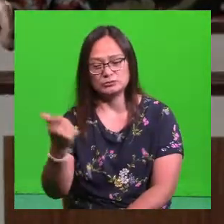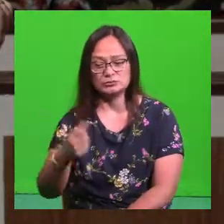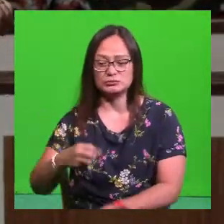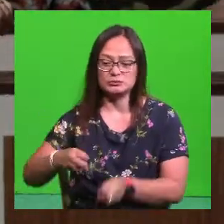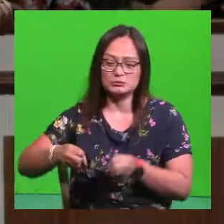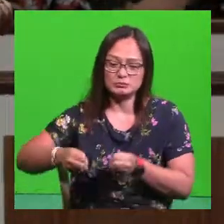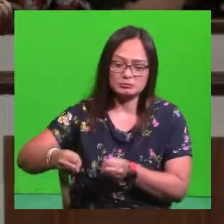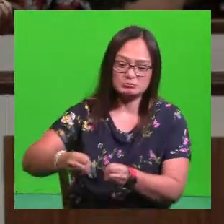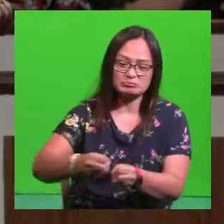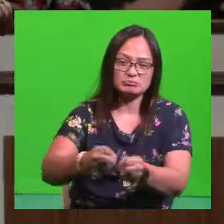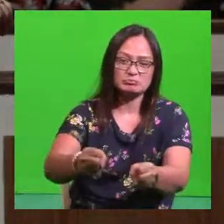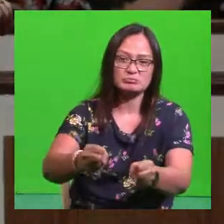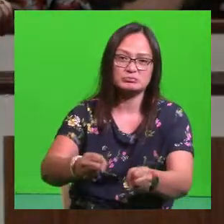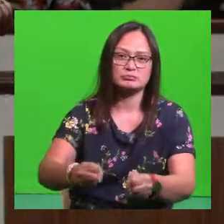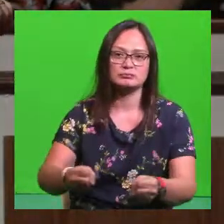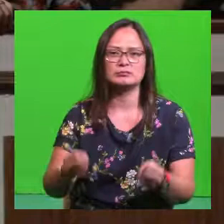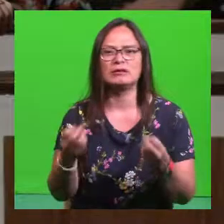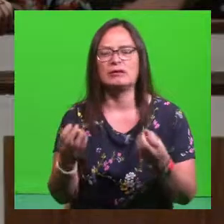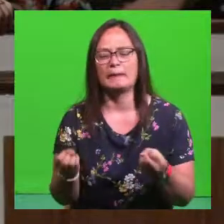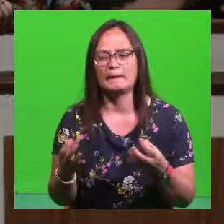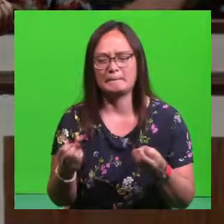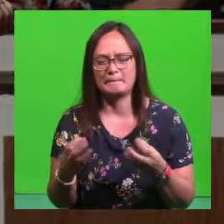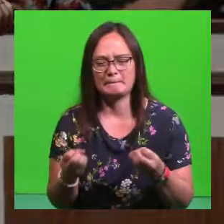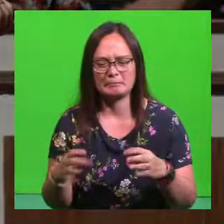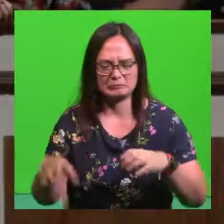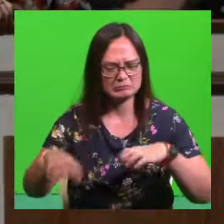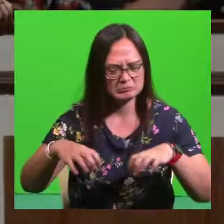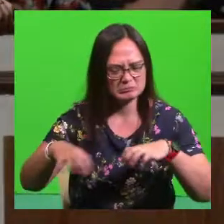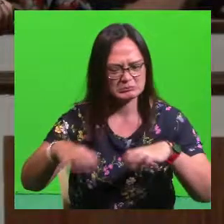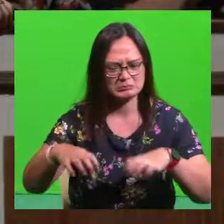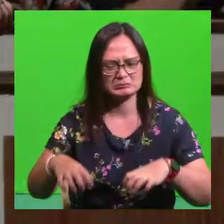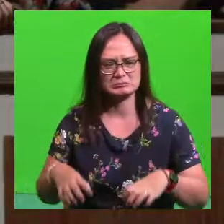ano-anong kinakailangan. Sabi ko sa sarili ko,